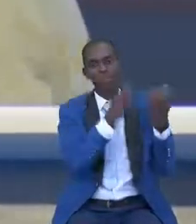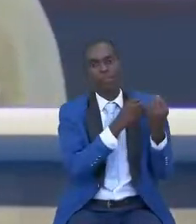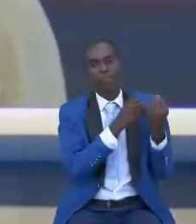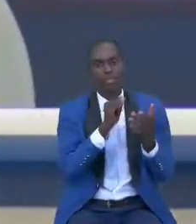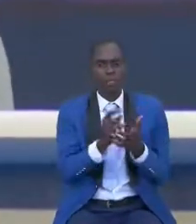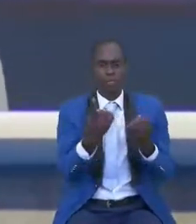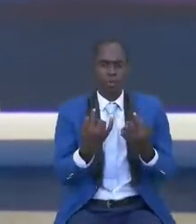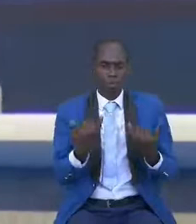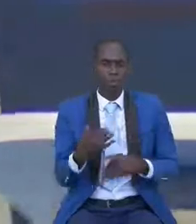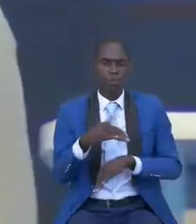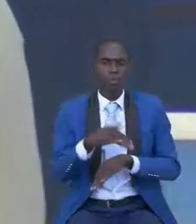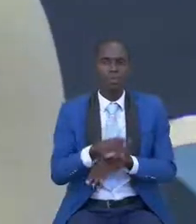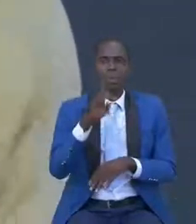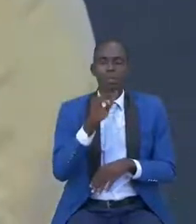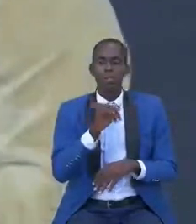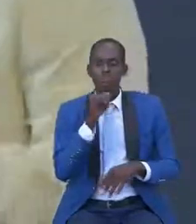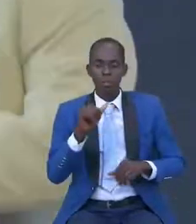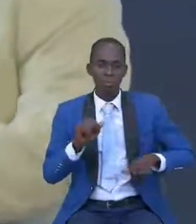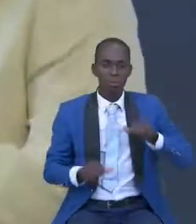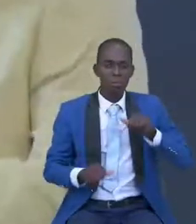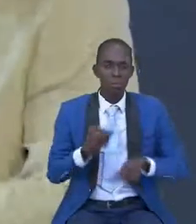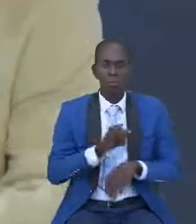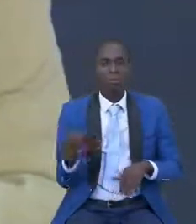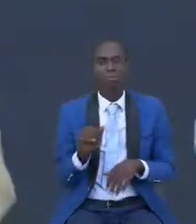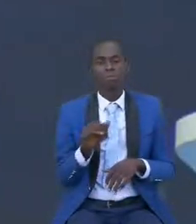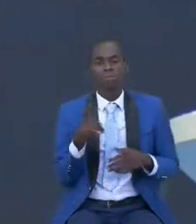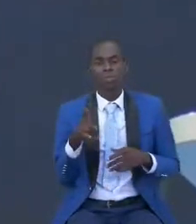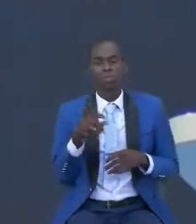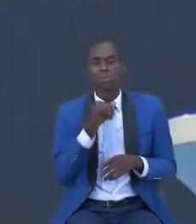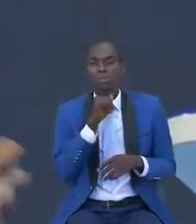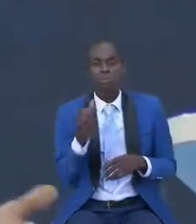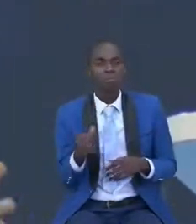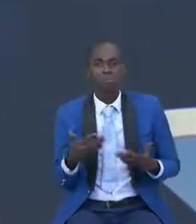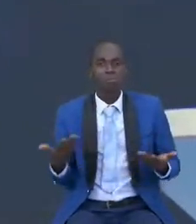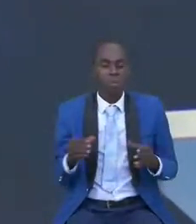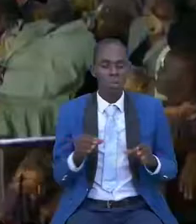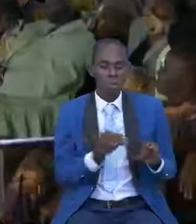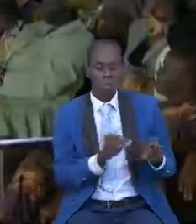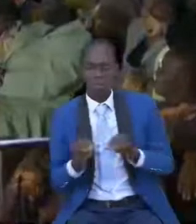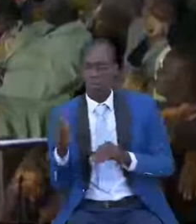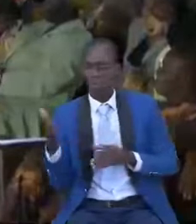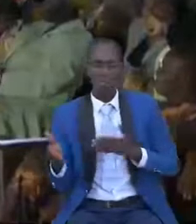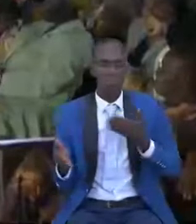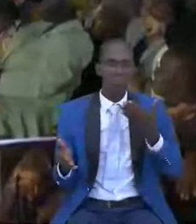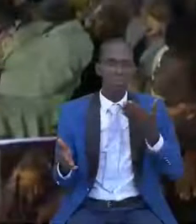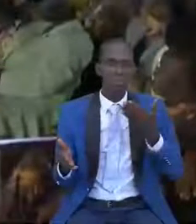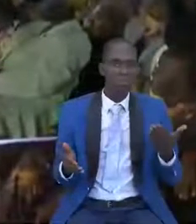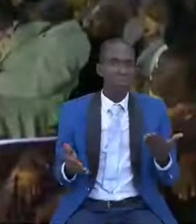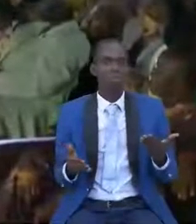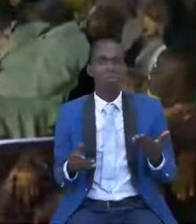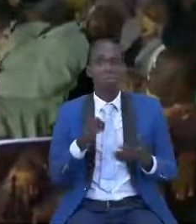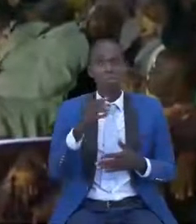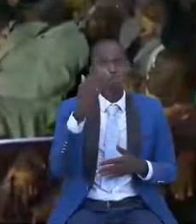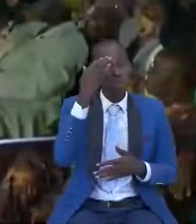Et c'est la foi victorieuse. Vous venez ce soir, vous ne doutez pas, vous ne tremblez